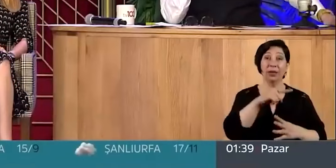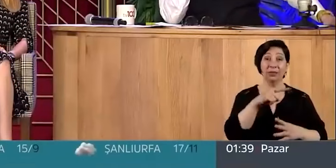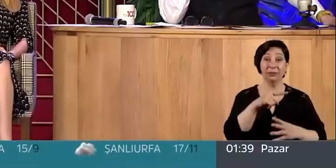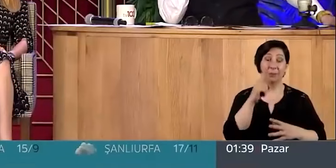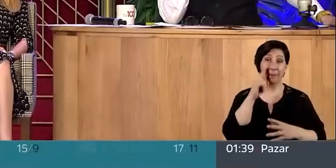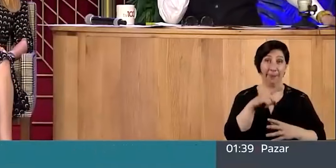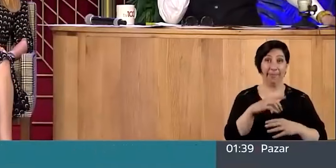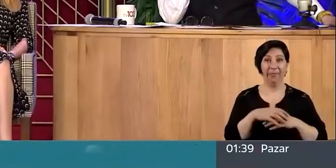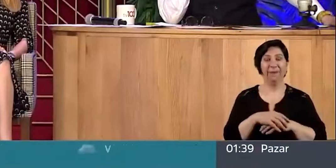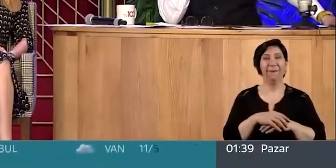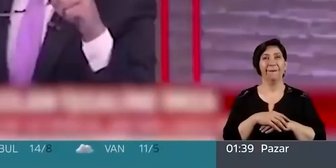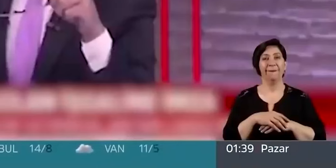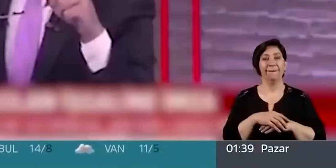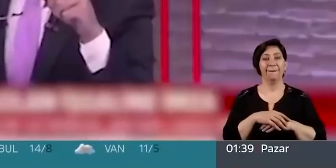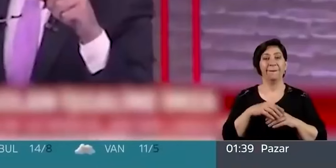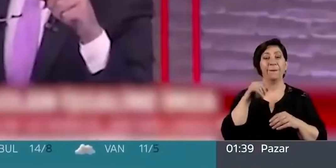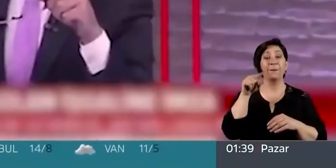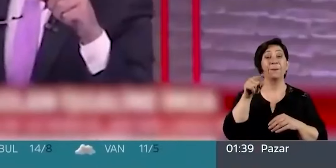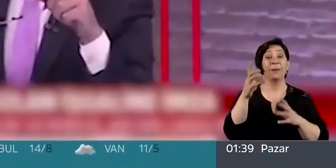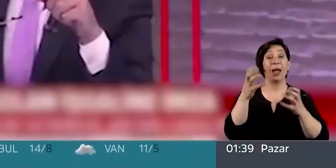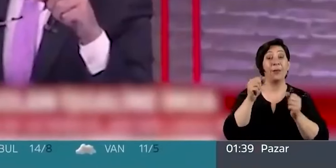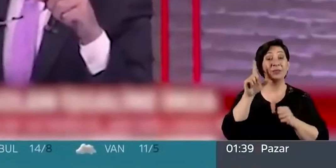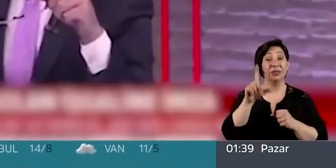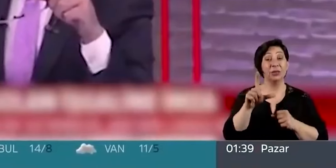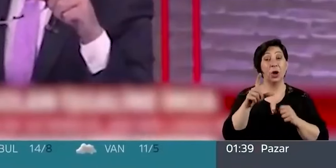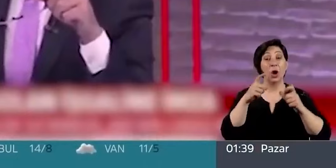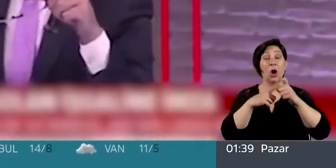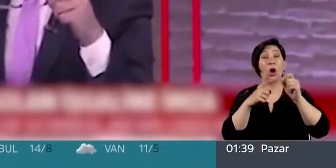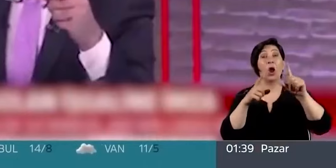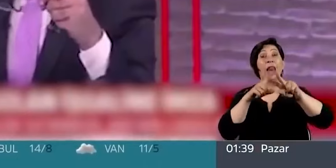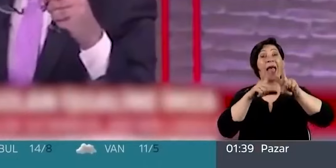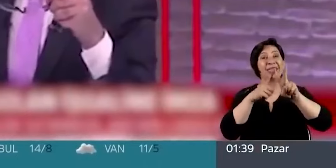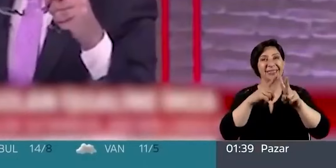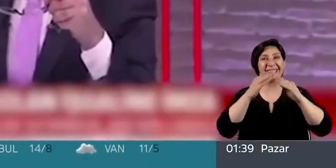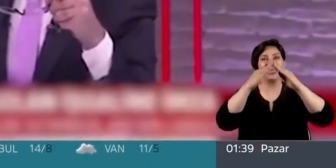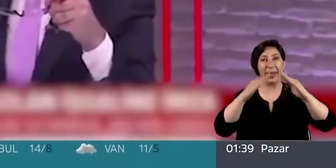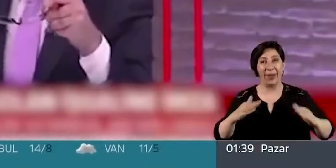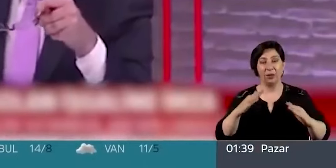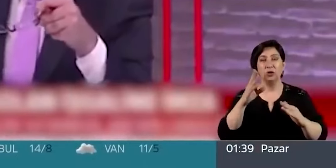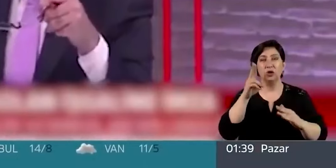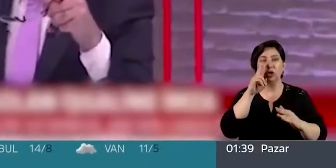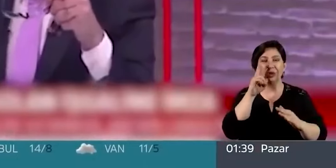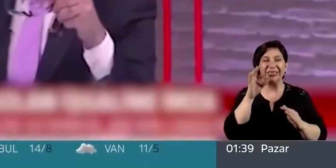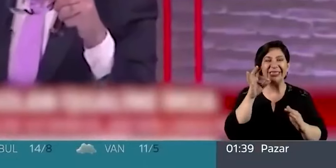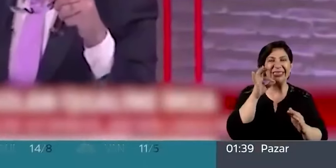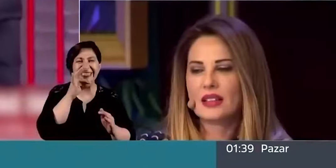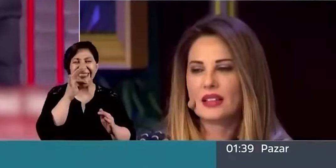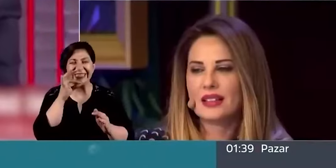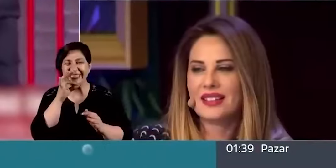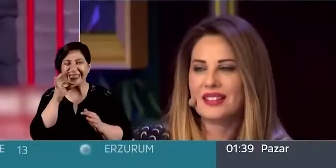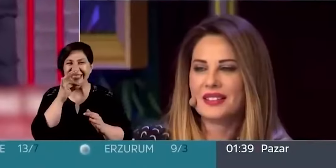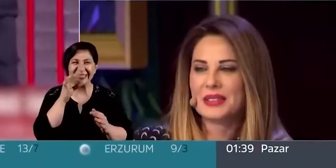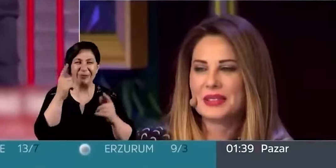hale gelmişti, görelim. Almamız lazım çünkü Golan Tepeleri son derece kritik bir